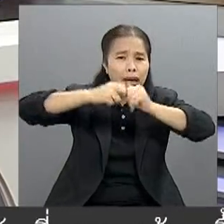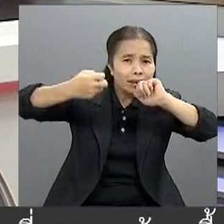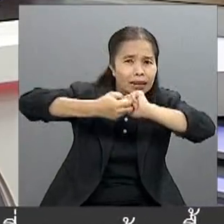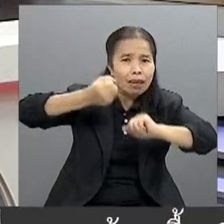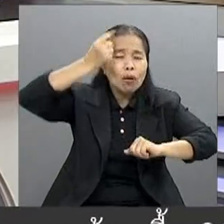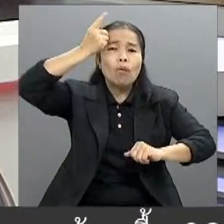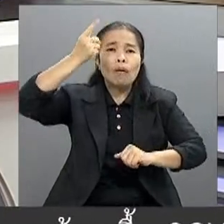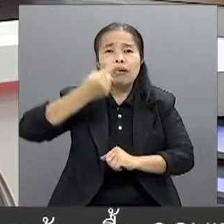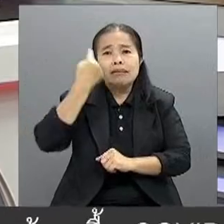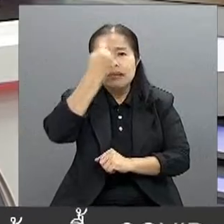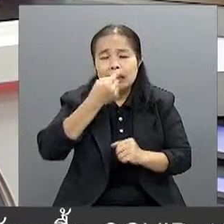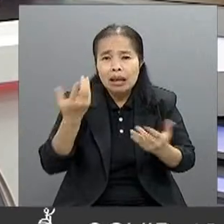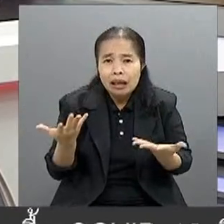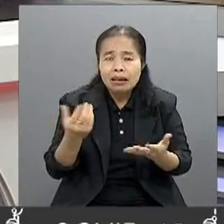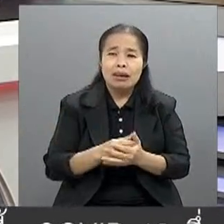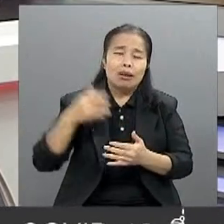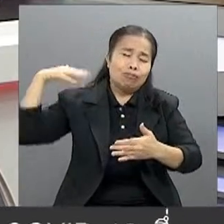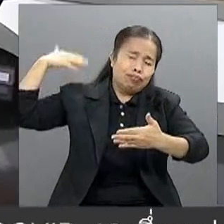นายนะครับก็นำมาสู่คำถามหลายข้อทั้งแนวโน้มของเหตุการณ์ความตึงเครียดและพรมที่เรามาสู่ความรุนแรงครั้งใหม่รอบ4